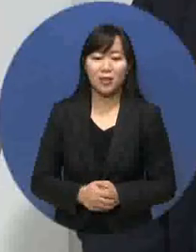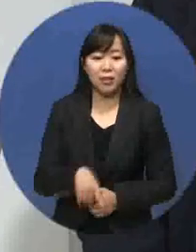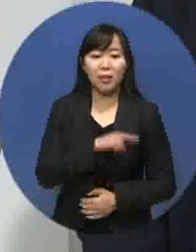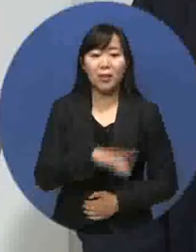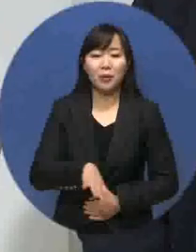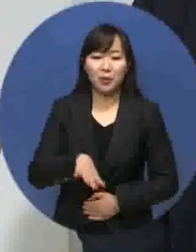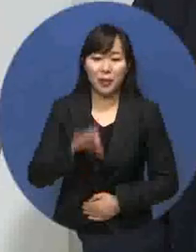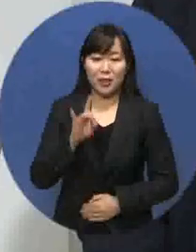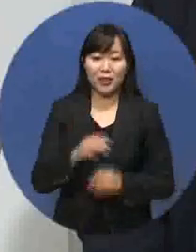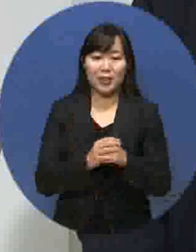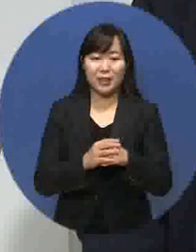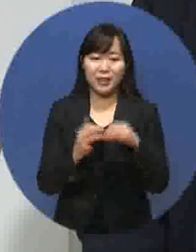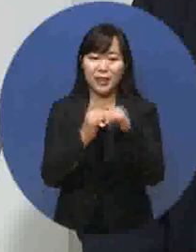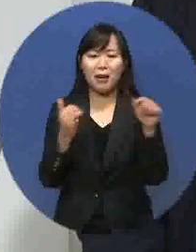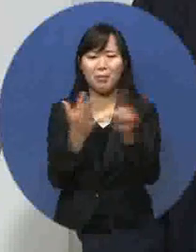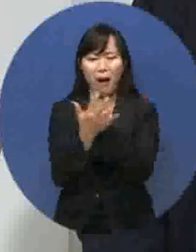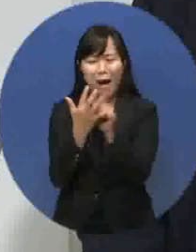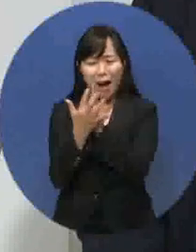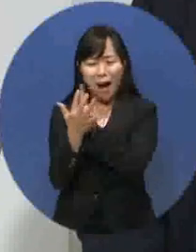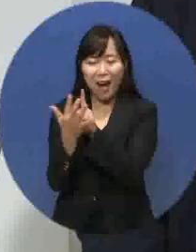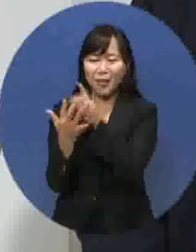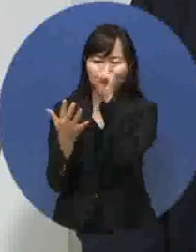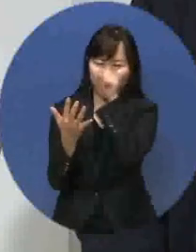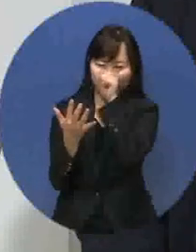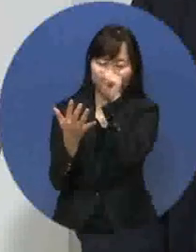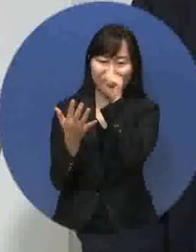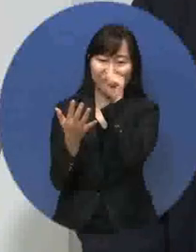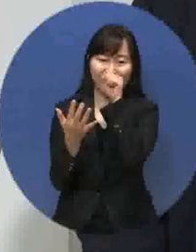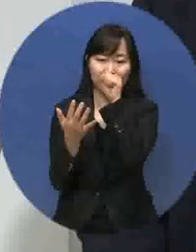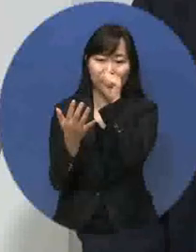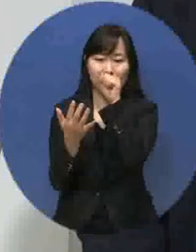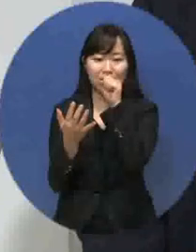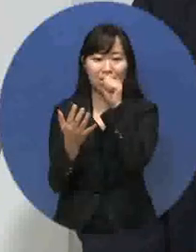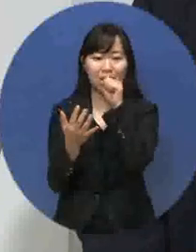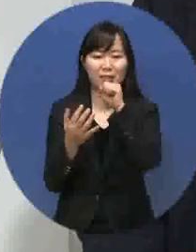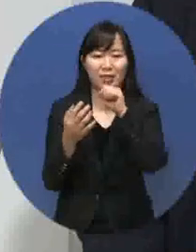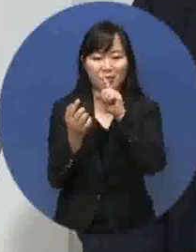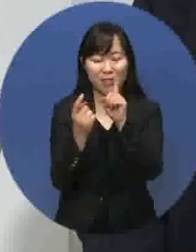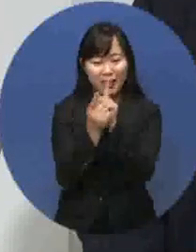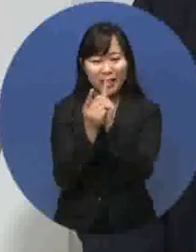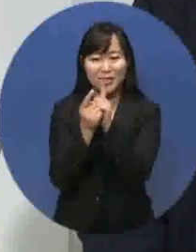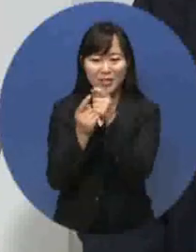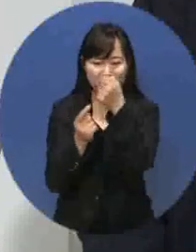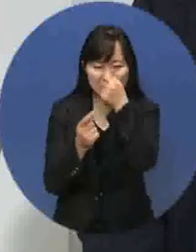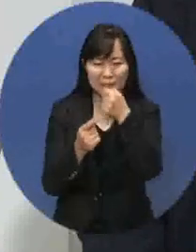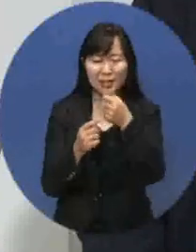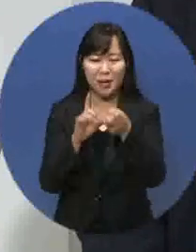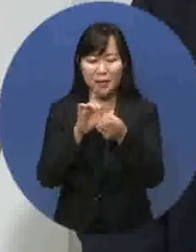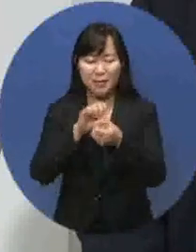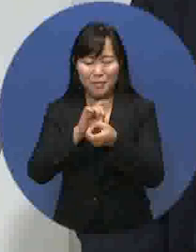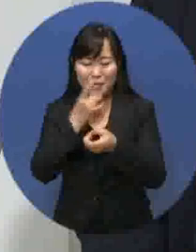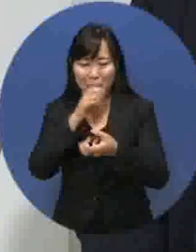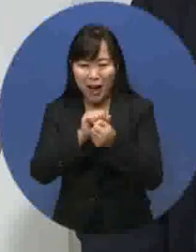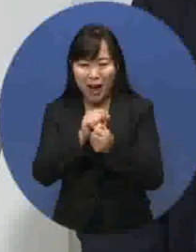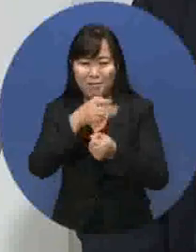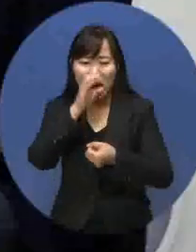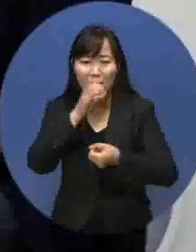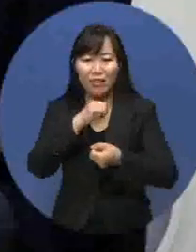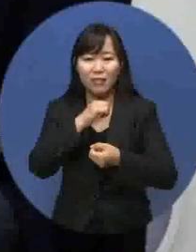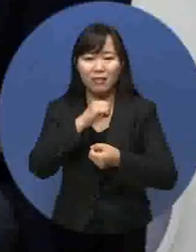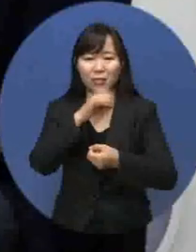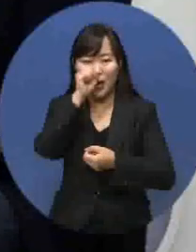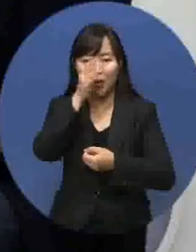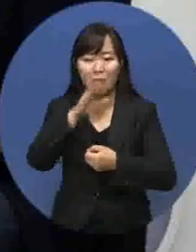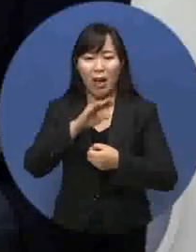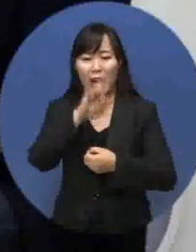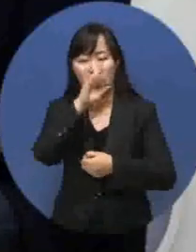일단은 사람들 만나는 거 되게 좋아하거든요. 사람들 만나서 이제 뭐. 소주 한잔하고 막걸리 한잔하는 거 좋아하는데 일단 그게 안 되고